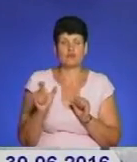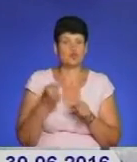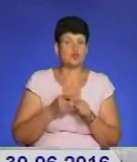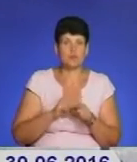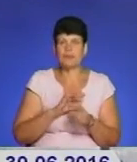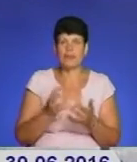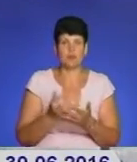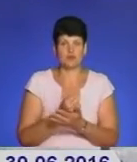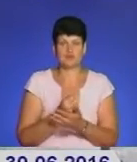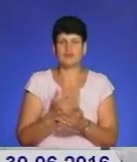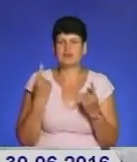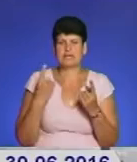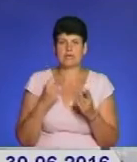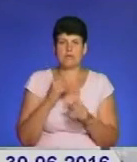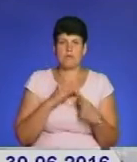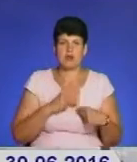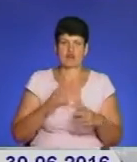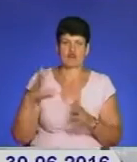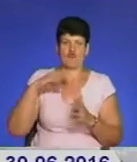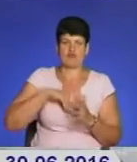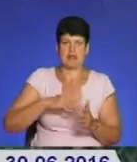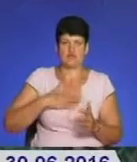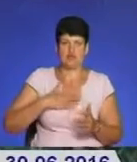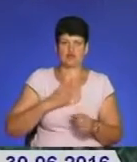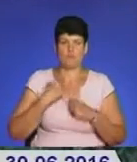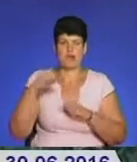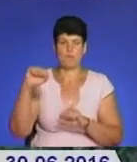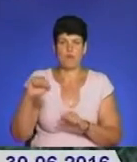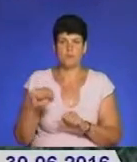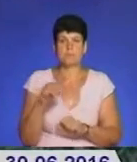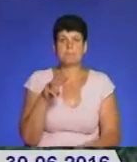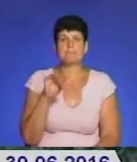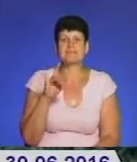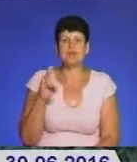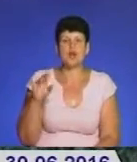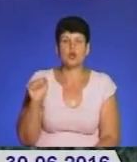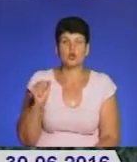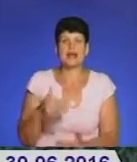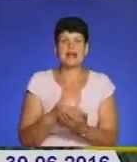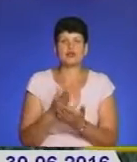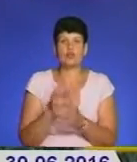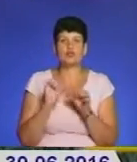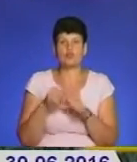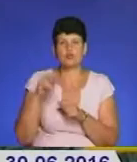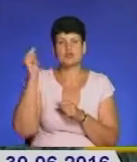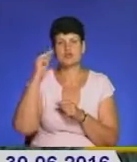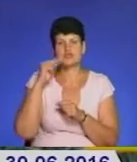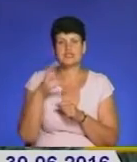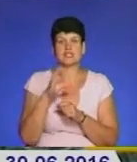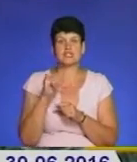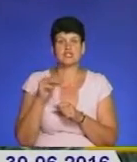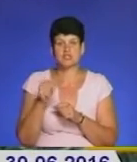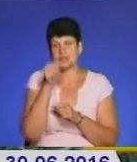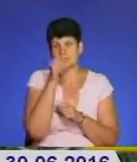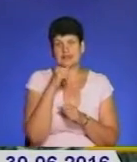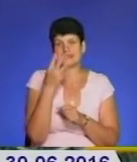Він дуже велику працю вклав в нас і в нашу перемогу. Мінералогію, петрографію ми можемо вивчати навіть вже починаючи від січня. Тобто це